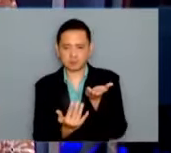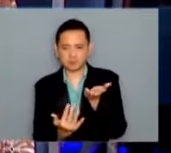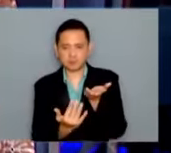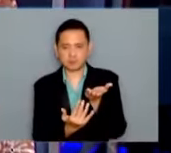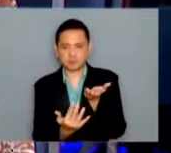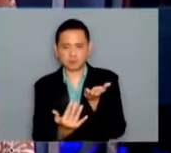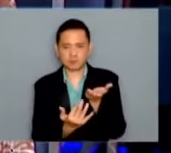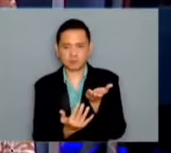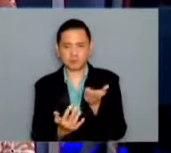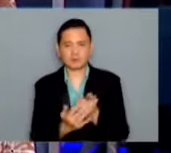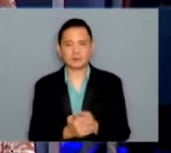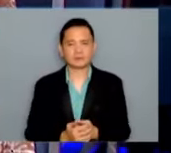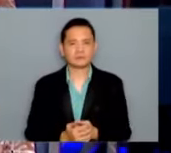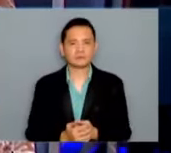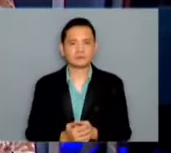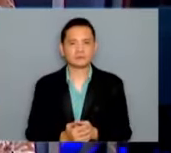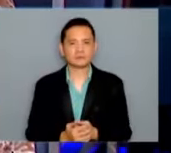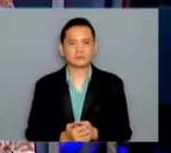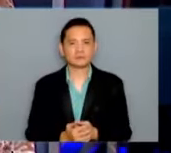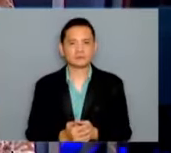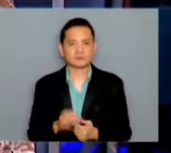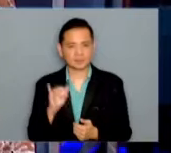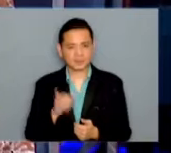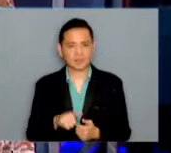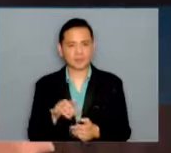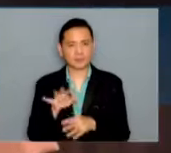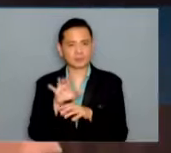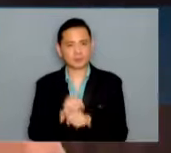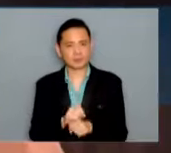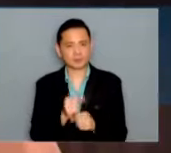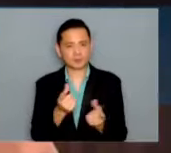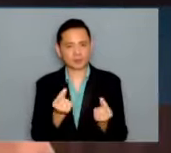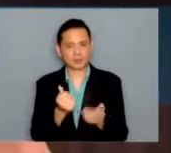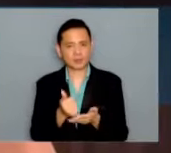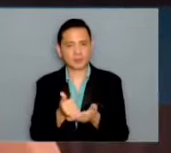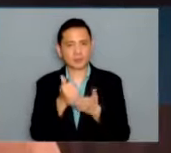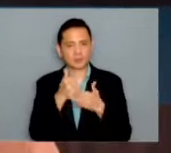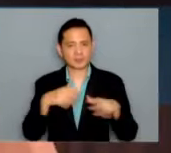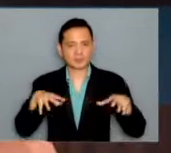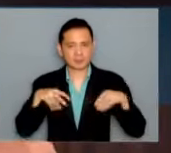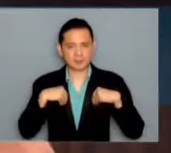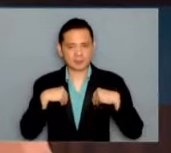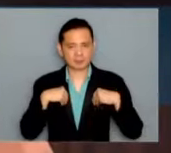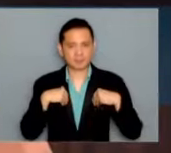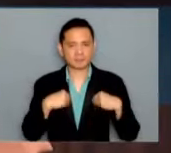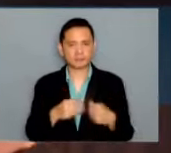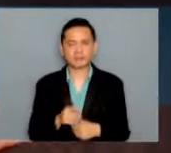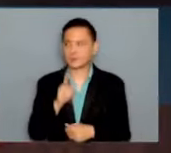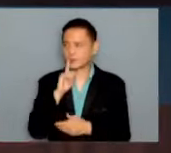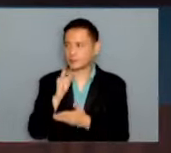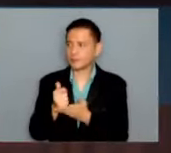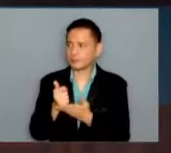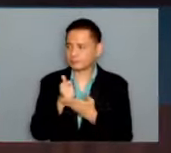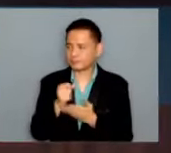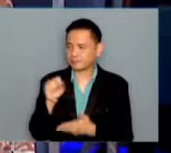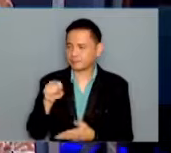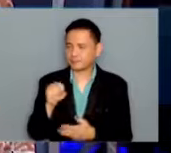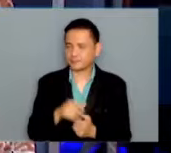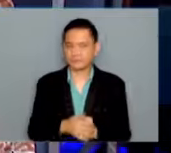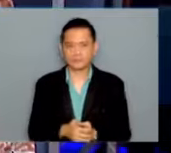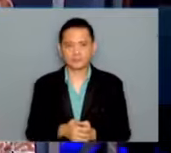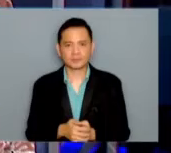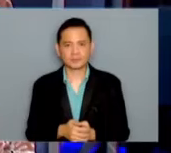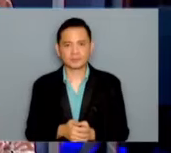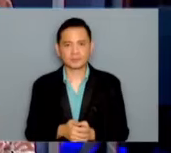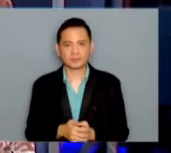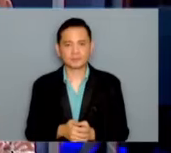memories nandun pa rin. So yung ritual, nakatulong ritual din sa pagtatanggap ng nangyari, ano po? Nakatulong. Tama. At magandang intindihin na tunay